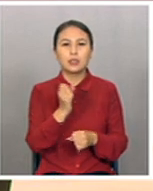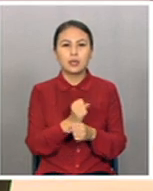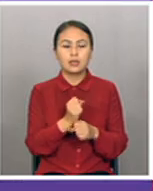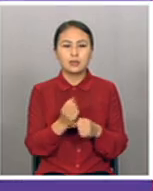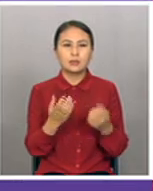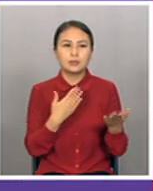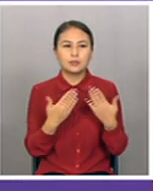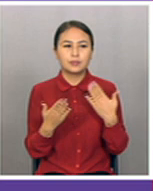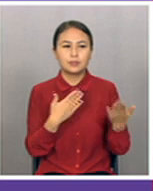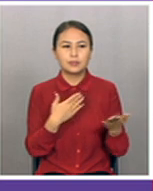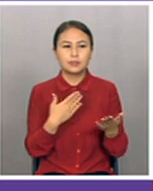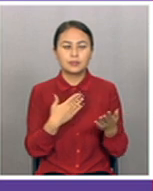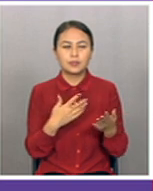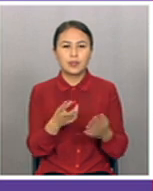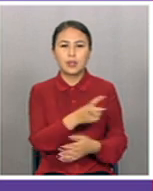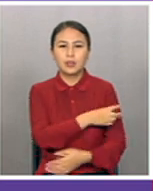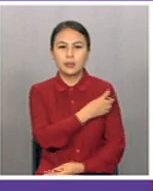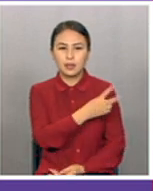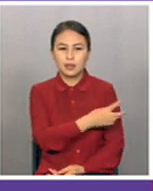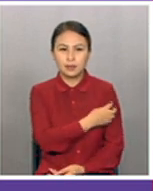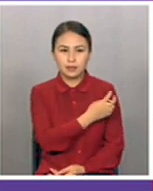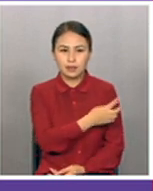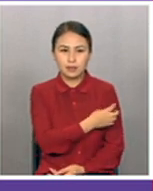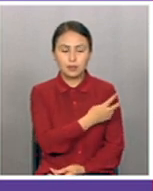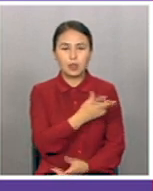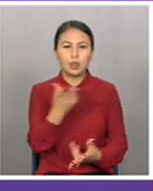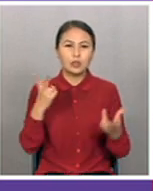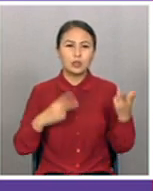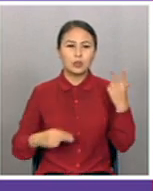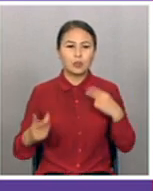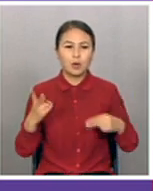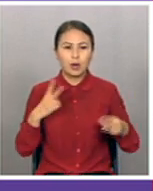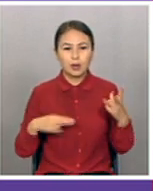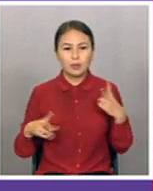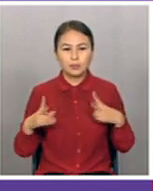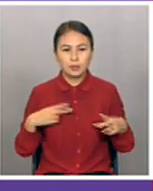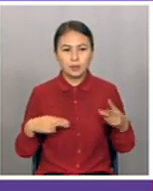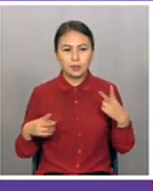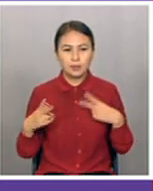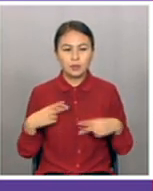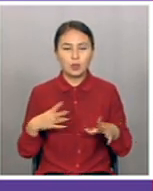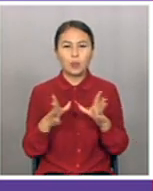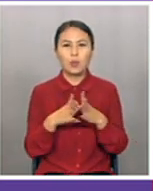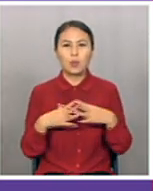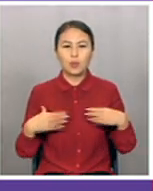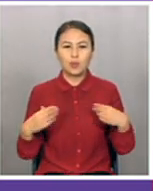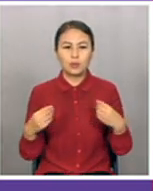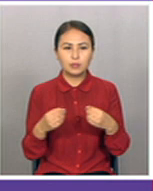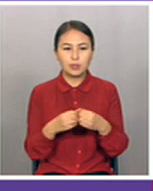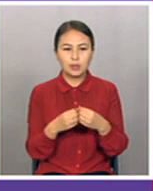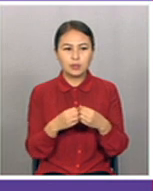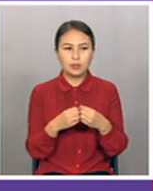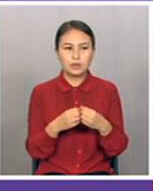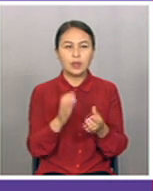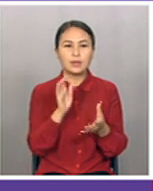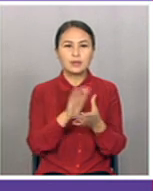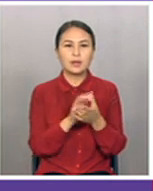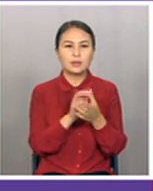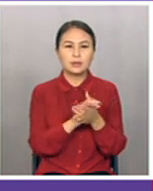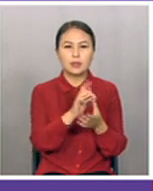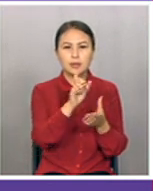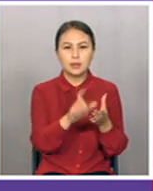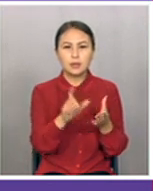екен? Дәрігермен, мұғаліммен, отбасымен, таныс